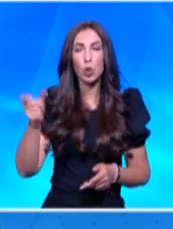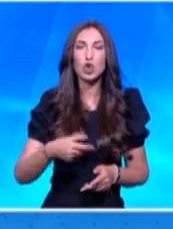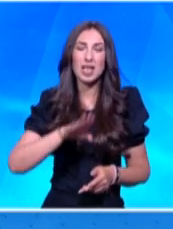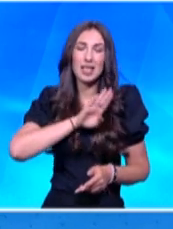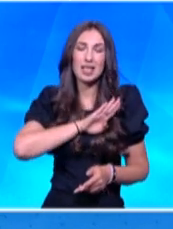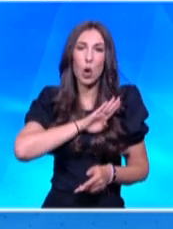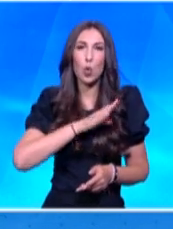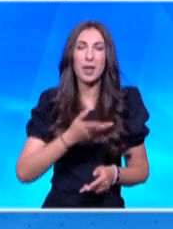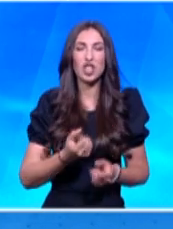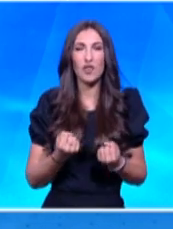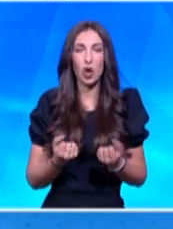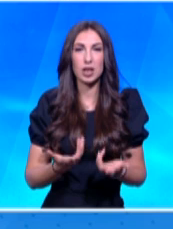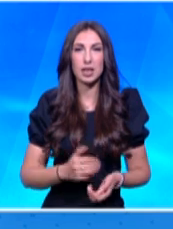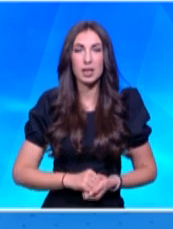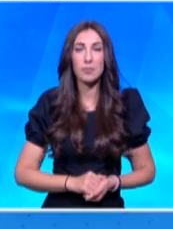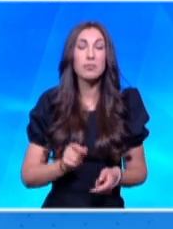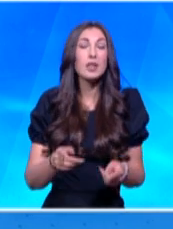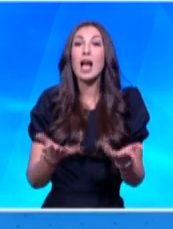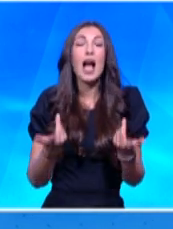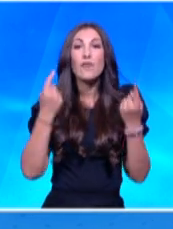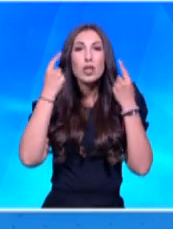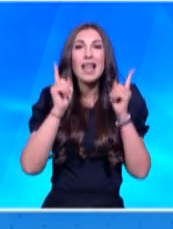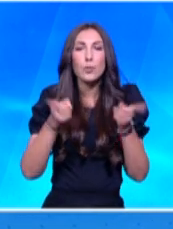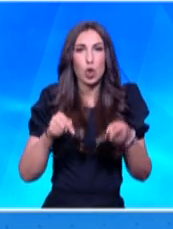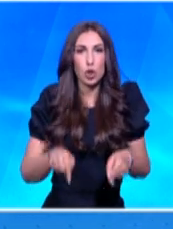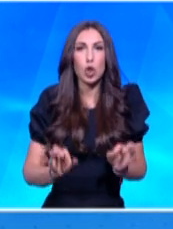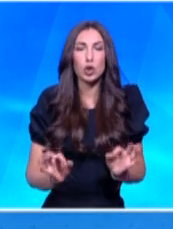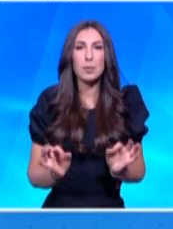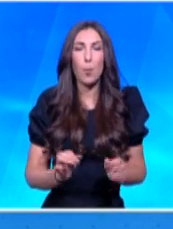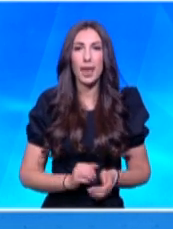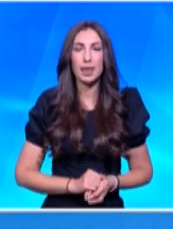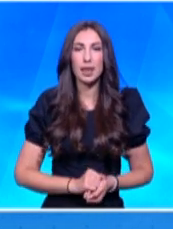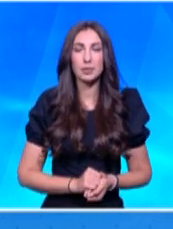си. Леда, какво знаем до този момент?